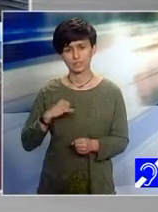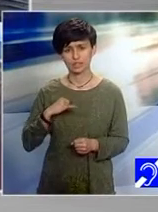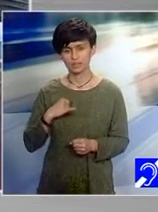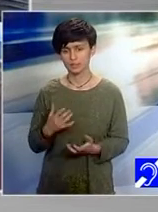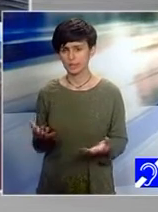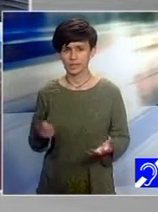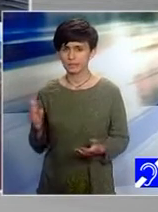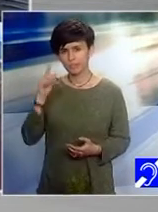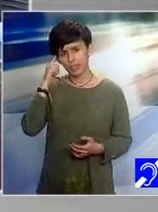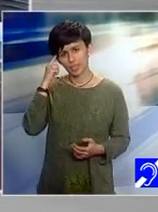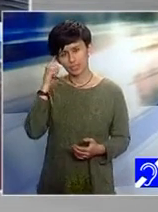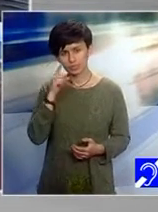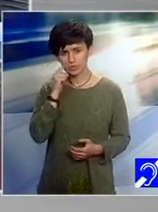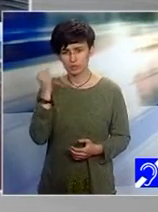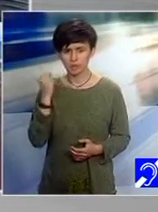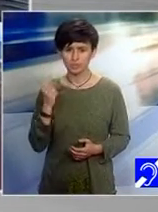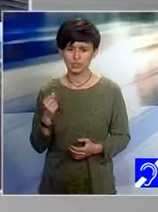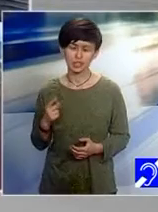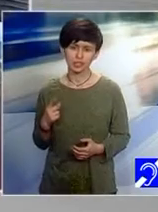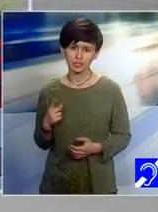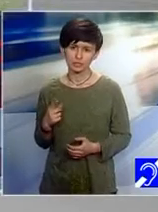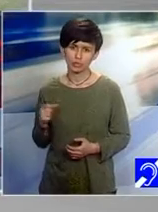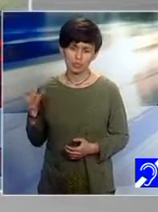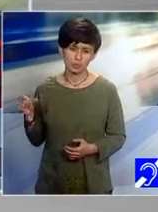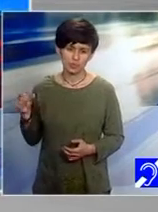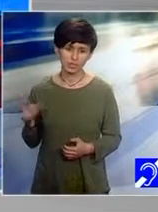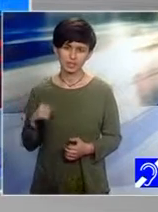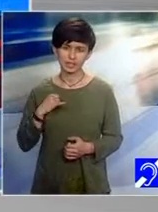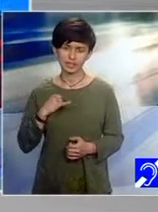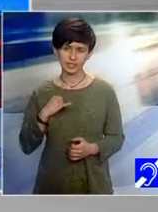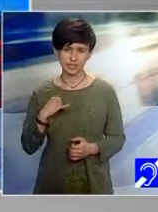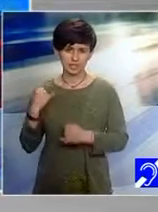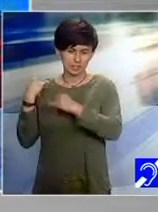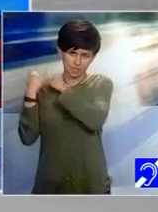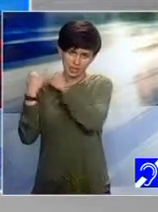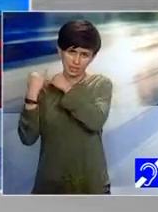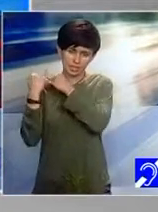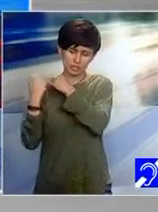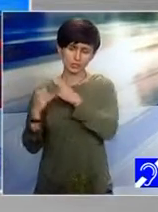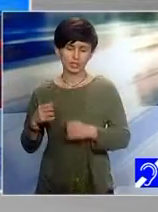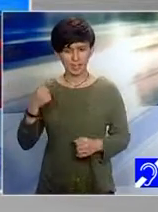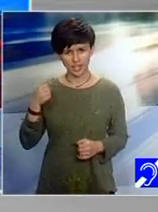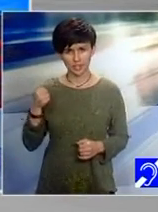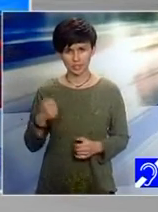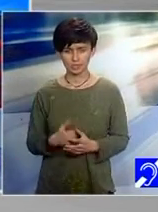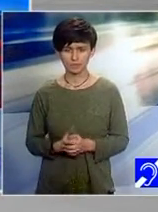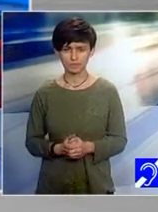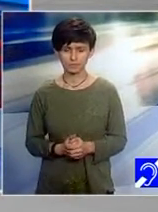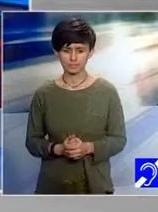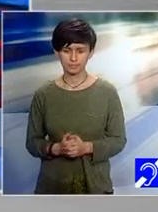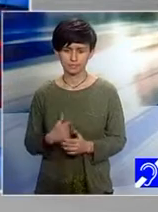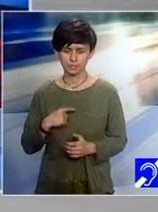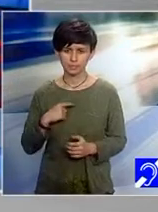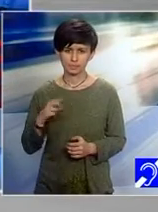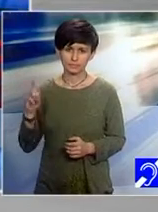sunt interesați de istoria și de soarta armenilor. Există două